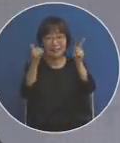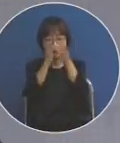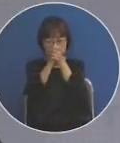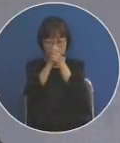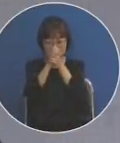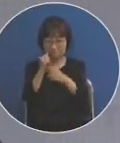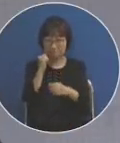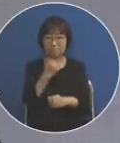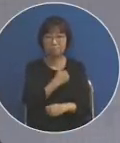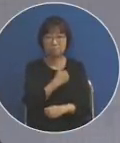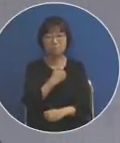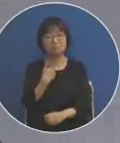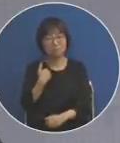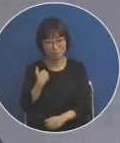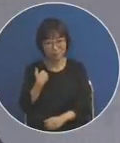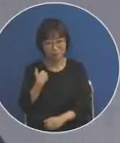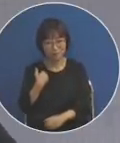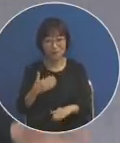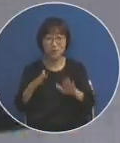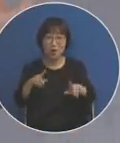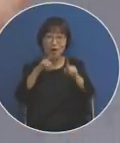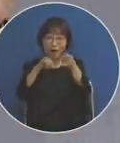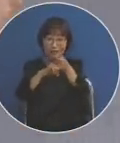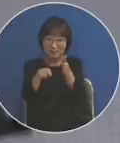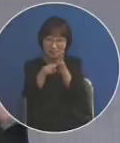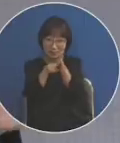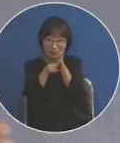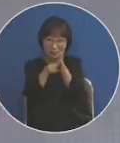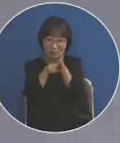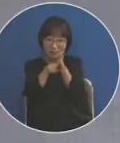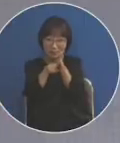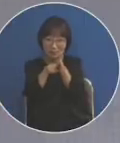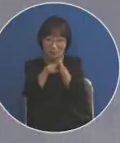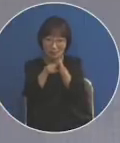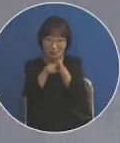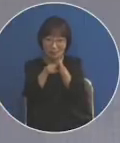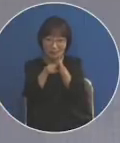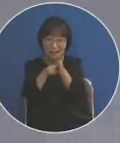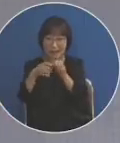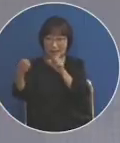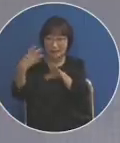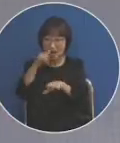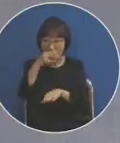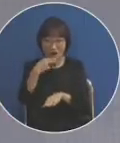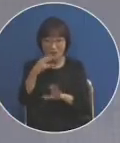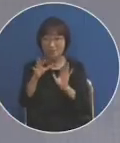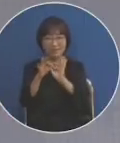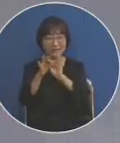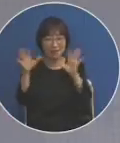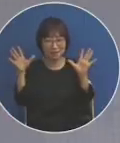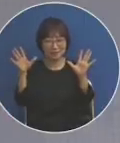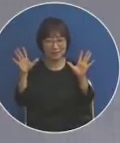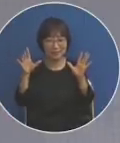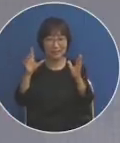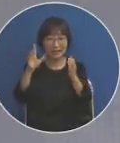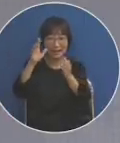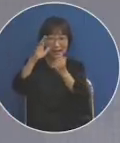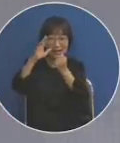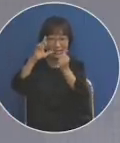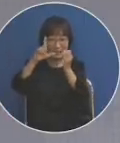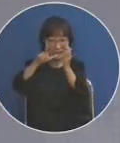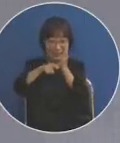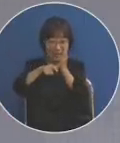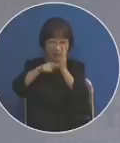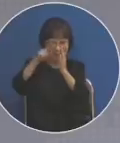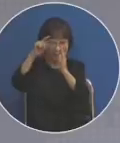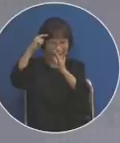your prayers. 그래서 이 언약 붙잡고 응답과 상관없이 시간표와 상관없이 누리는 걸 보고 24라고 합니다.